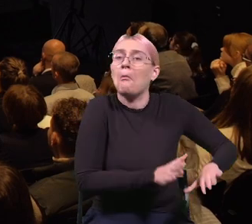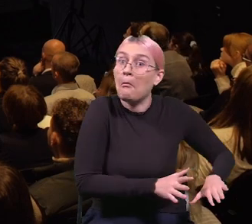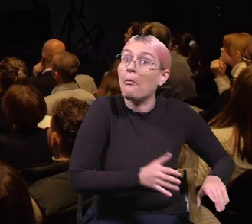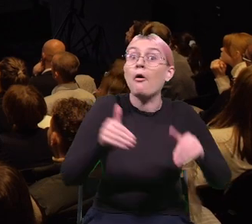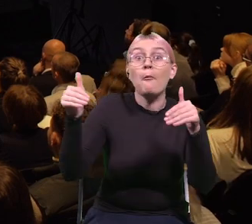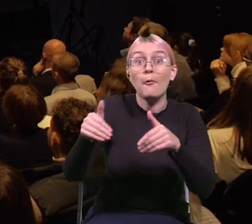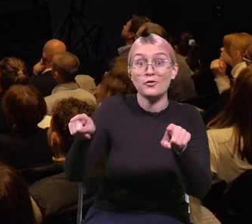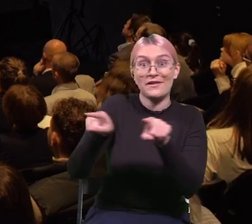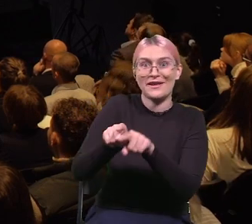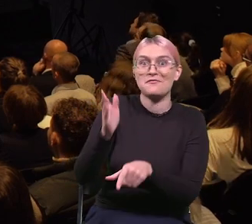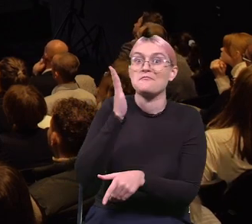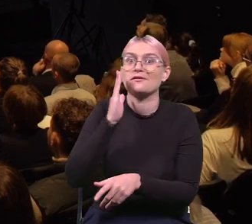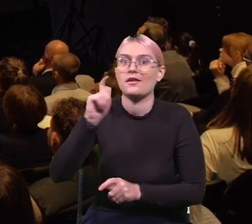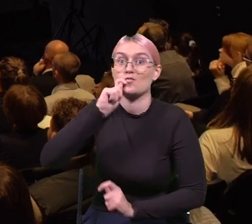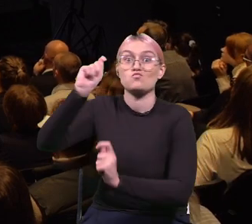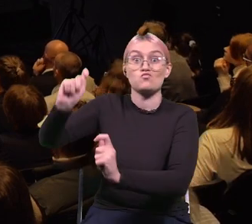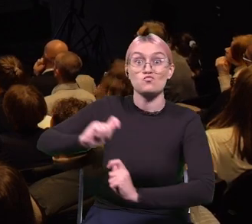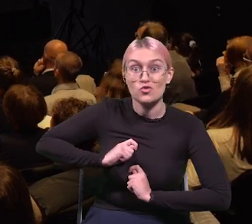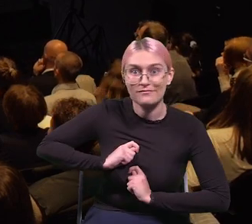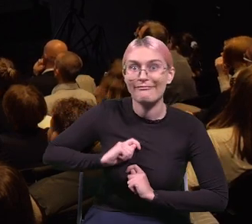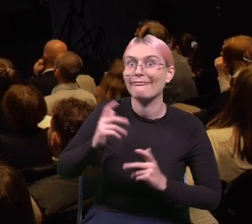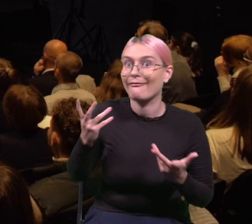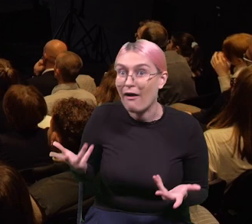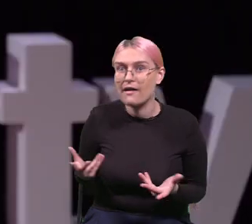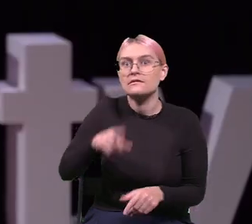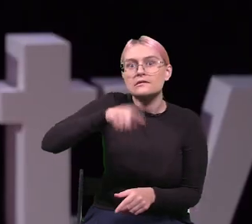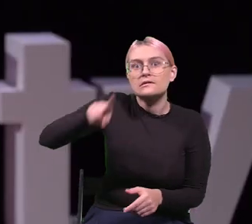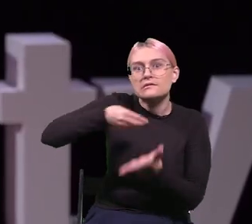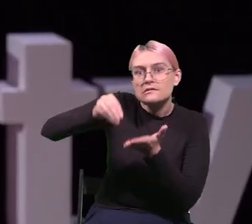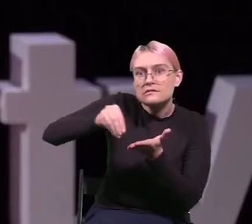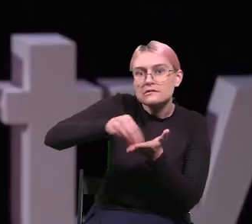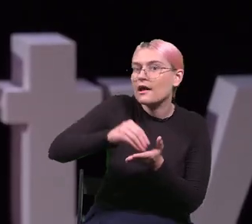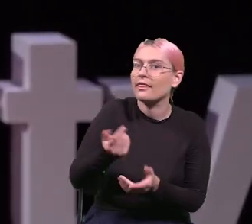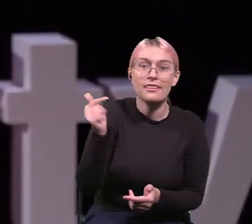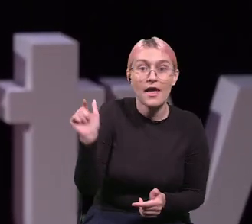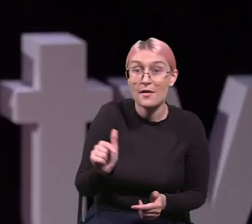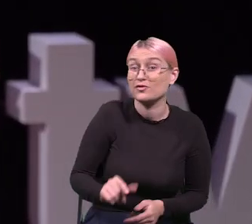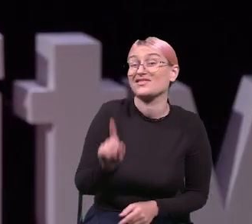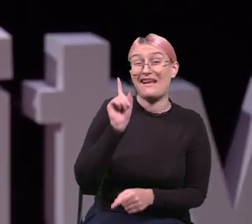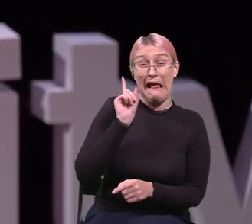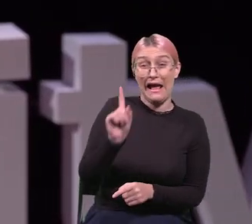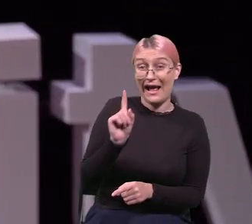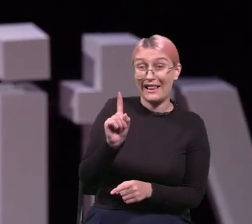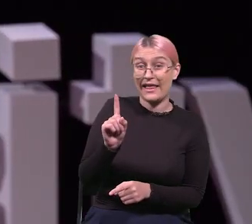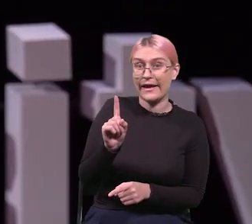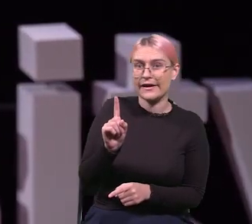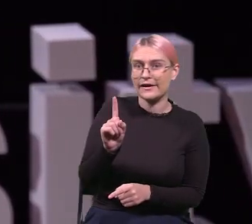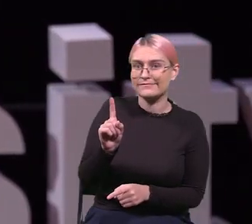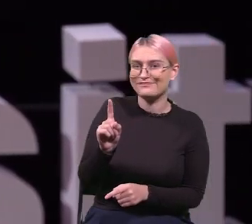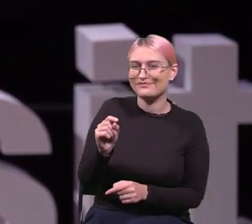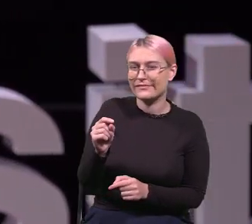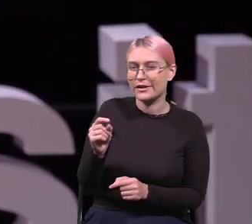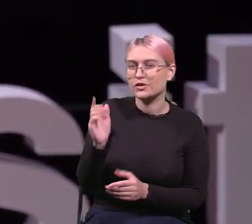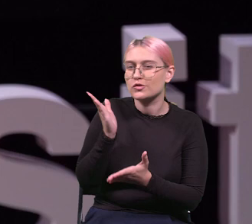zobowiązanie, ale wikła się w innego typu relacje, które nie do końca są określone. Jeśli dostaje